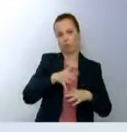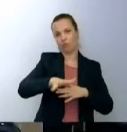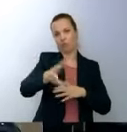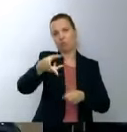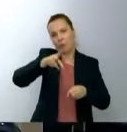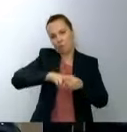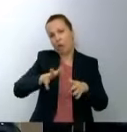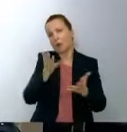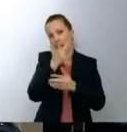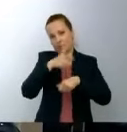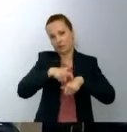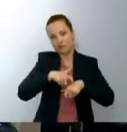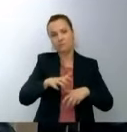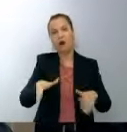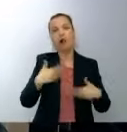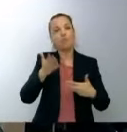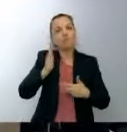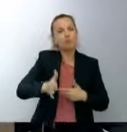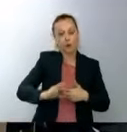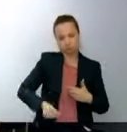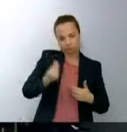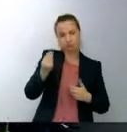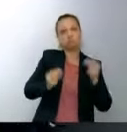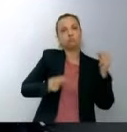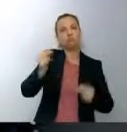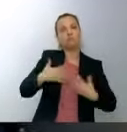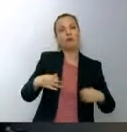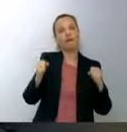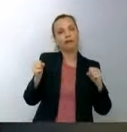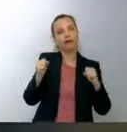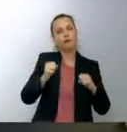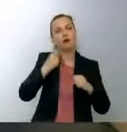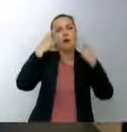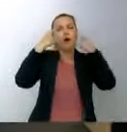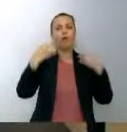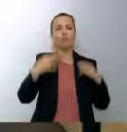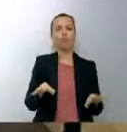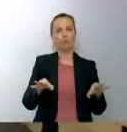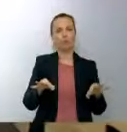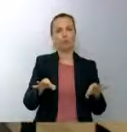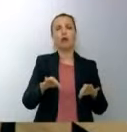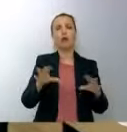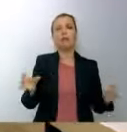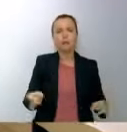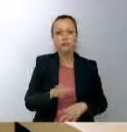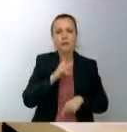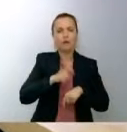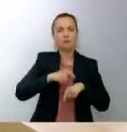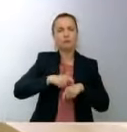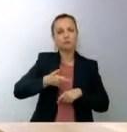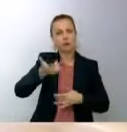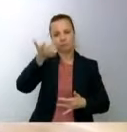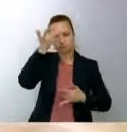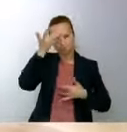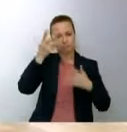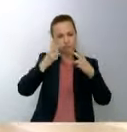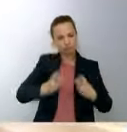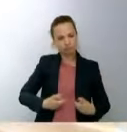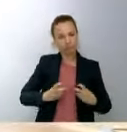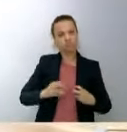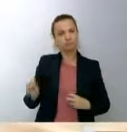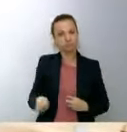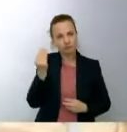συμβαίνει και να μην το καταλάβουμε και όν το καταλάβουμε πλέον να είναι πάρα πολύ αργά είμαι λοιπόν πάρα πολύ ευτυχής για το πρόγραμμα